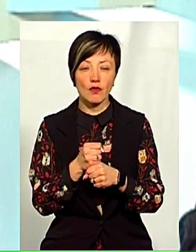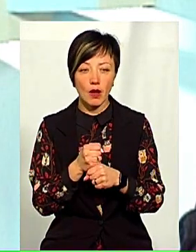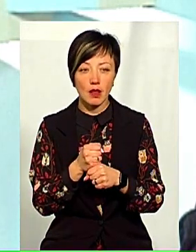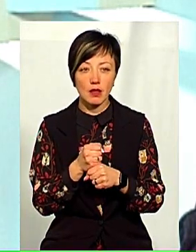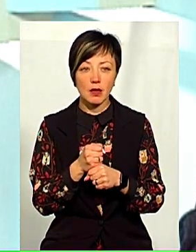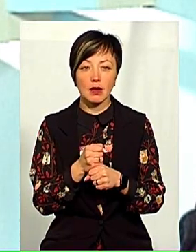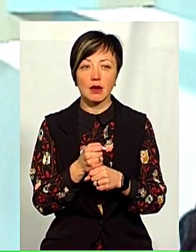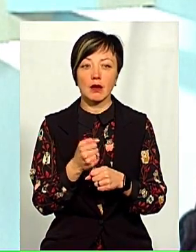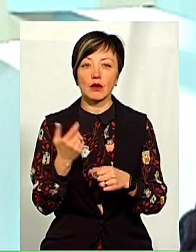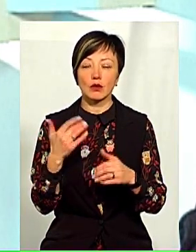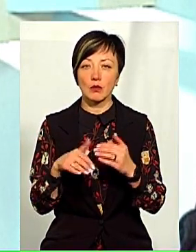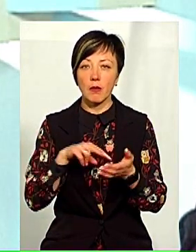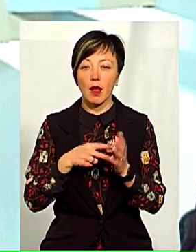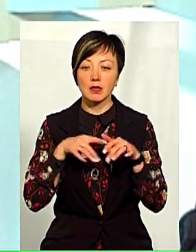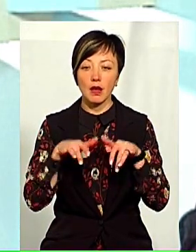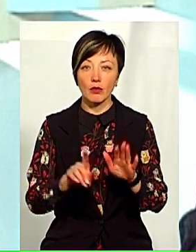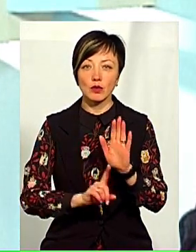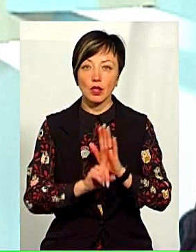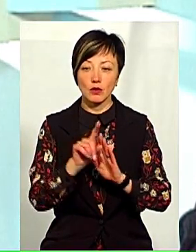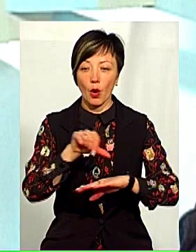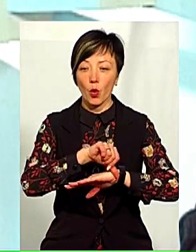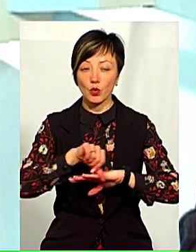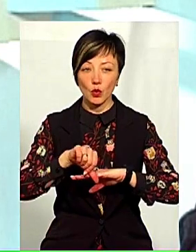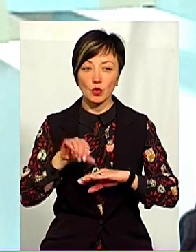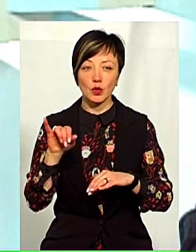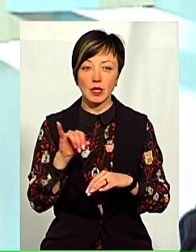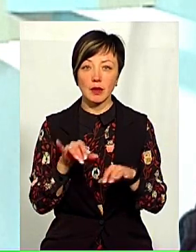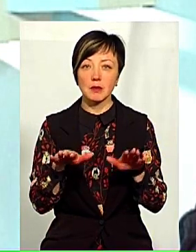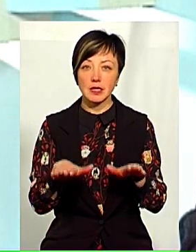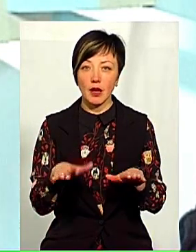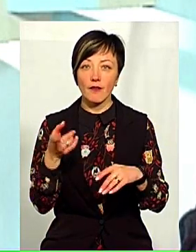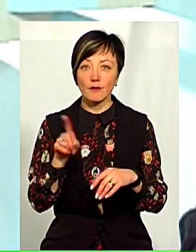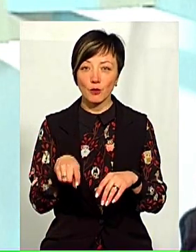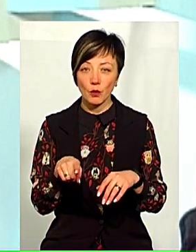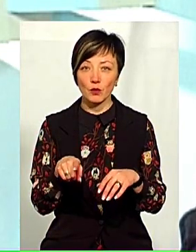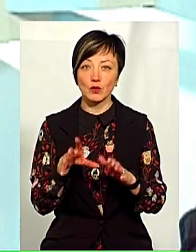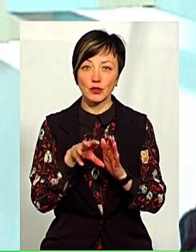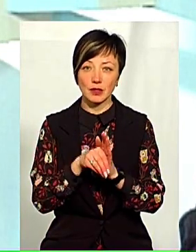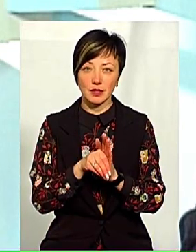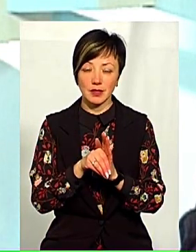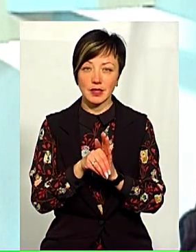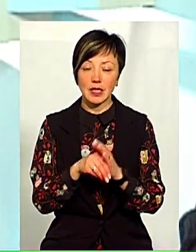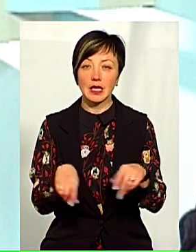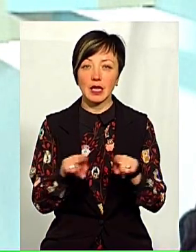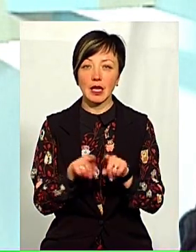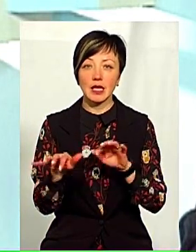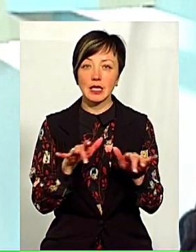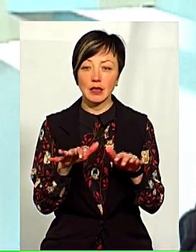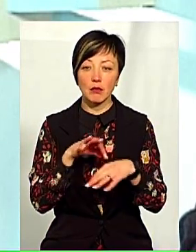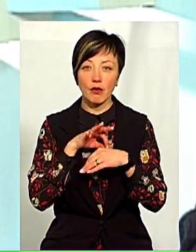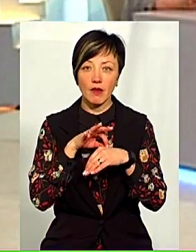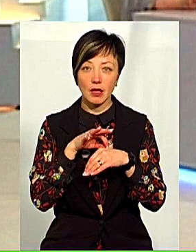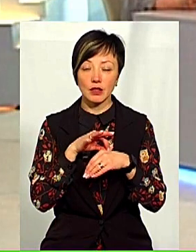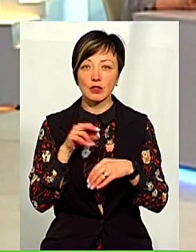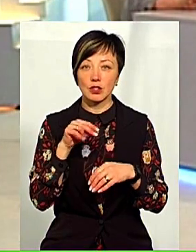Тобто воно відпрацьований план заходів, починаючи від кордону і на місцях. В тому числі такі дії проведені